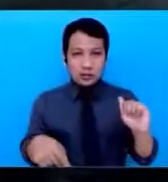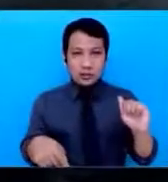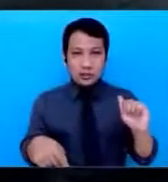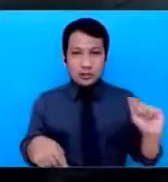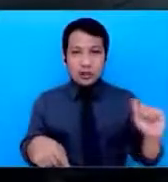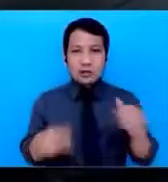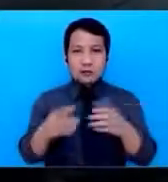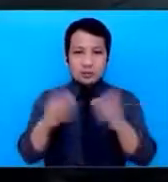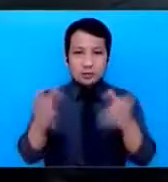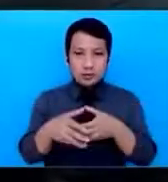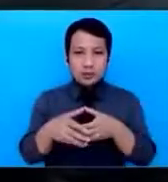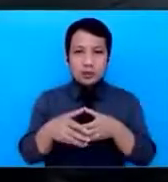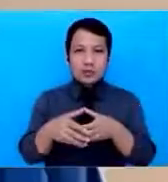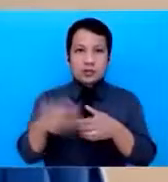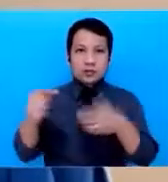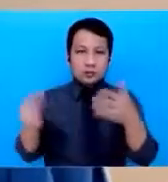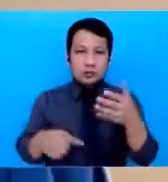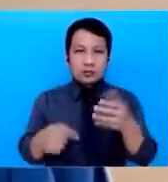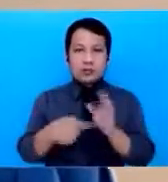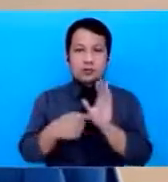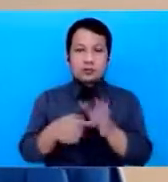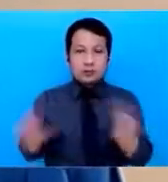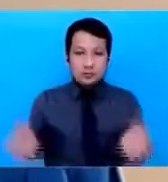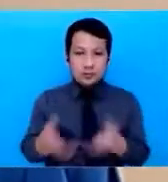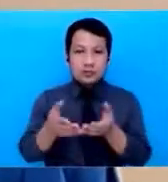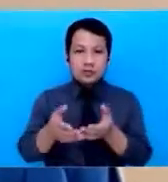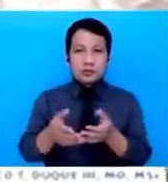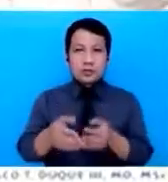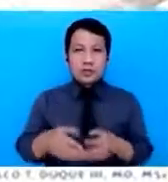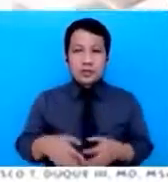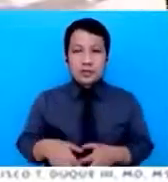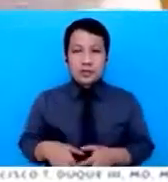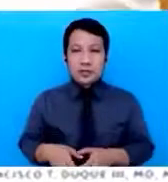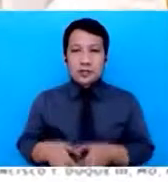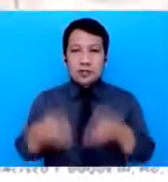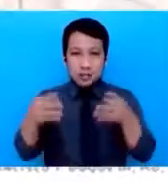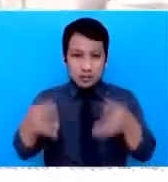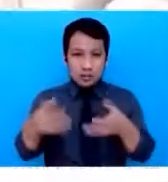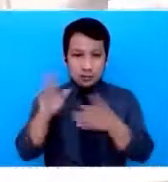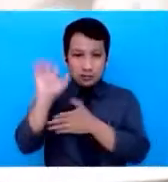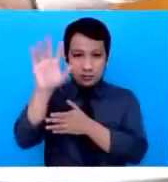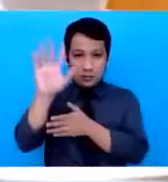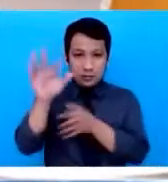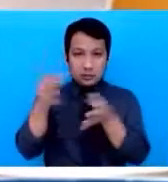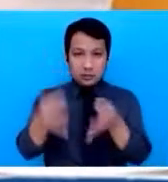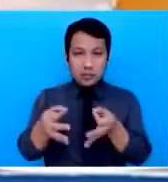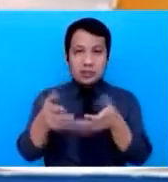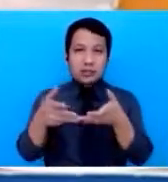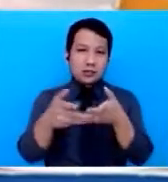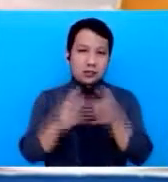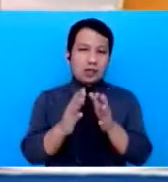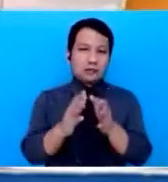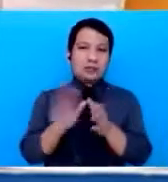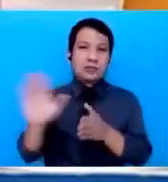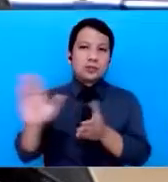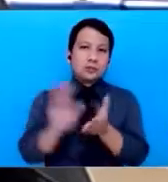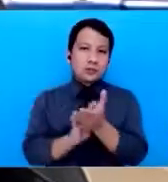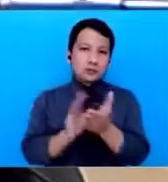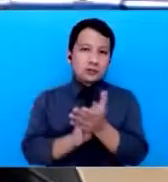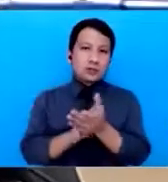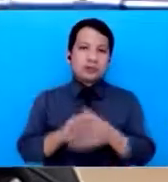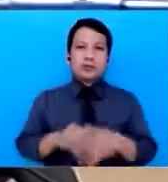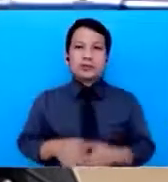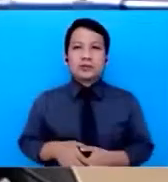format ang highly encouraged. At men's basketball pa lang ang pinapayagan sa karamihan ng mga eskwelahan. When you enter the